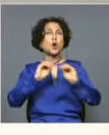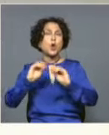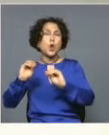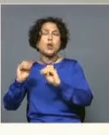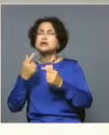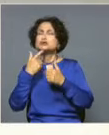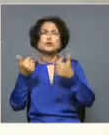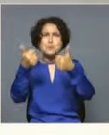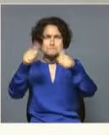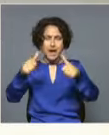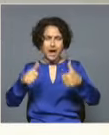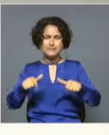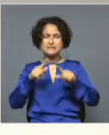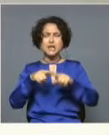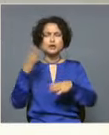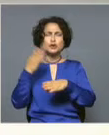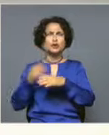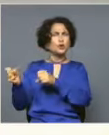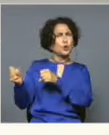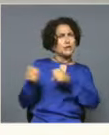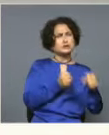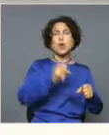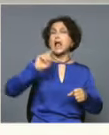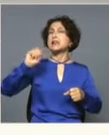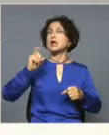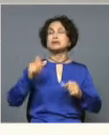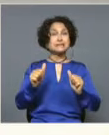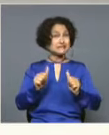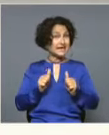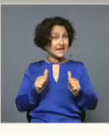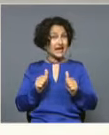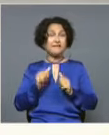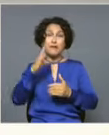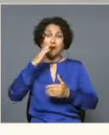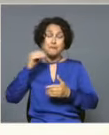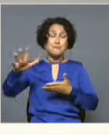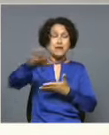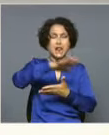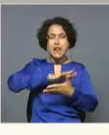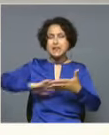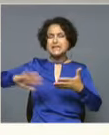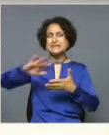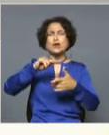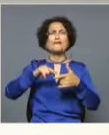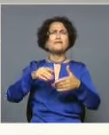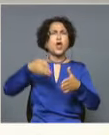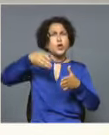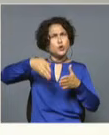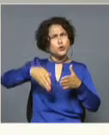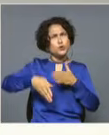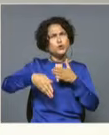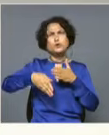доказват, че да, най-докъсно глаголицата се съхранява в българската територия, в югозападните ни краища, там където е